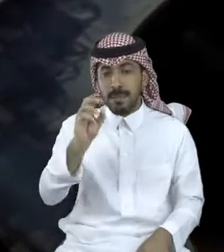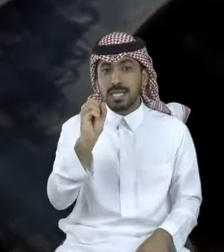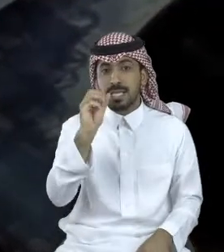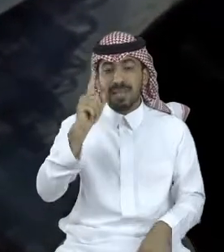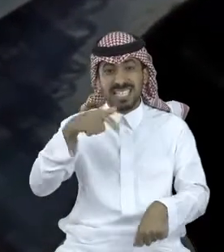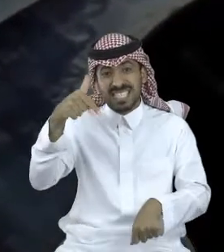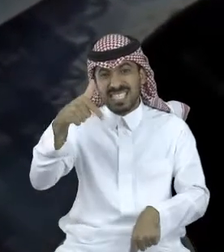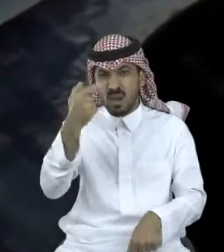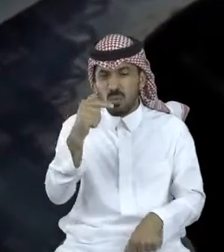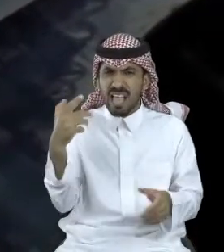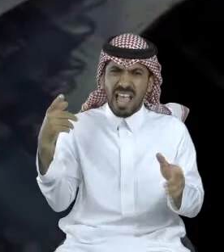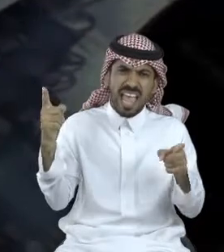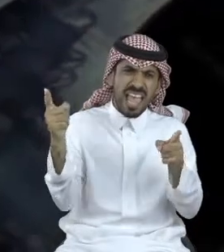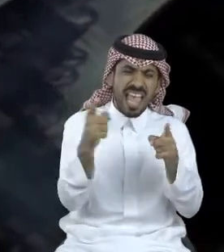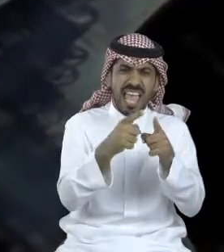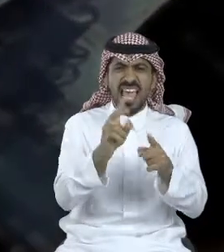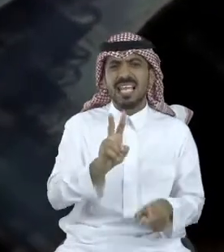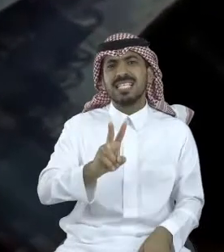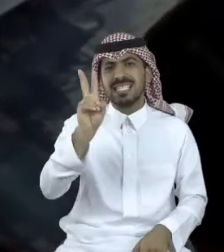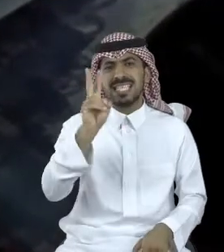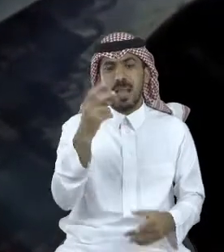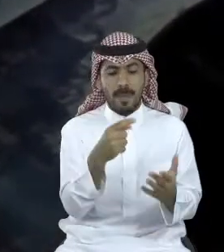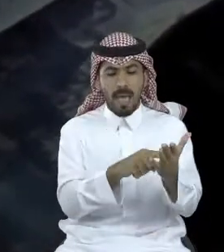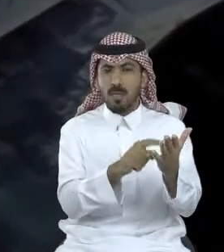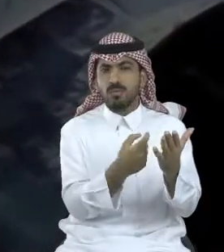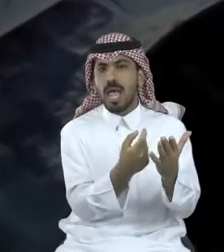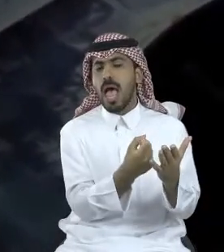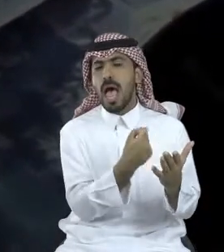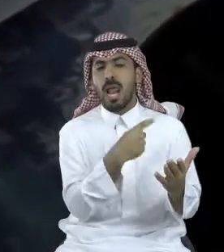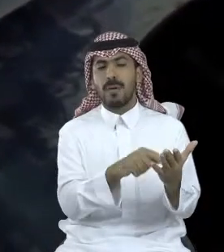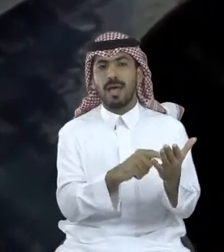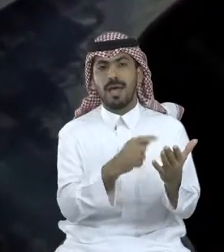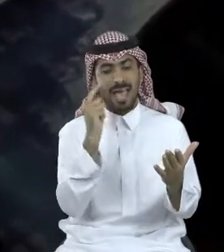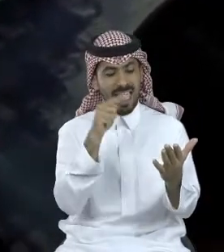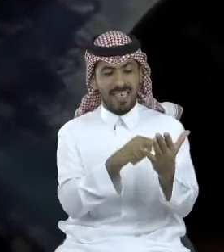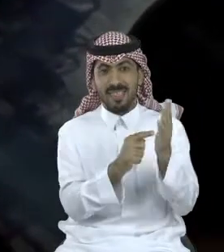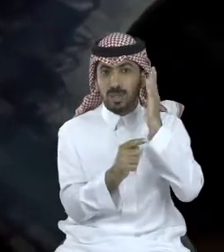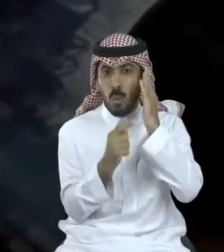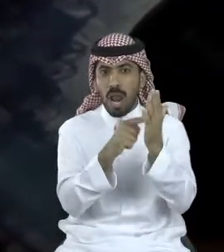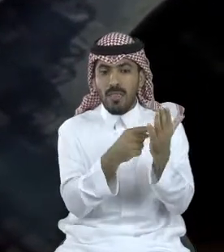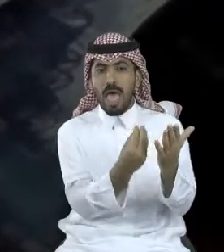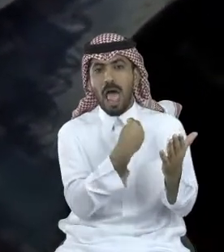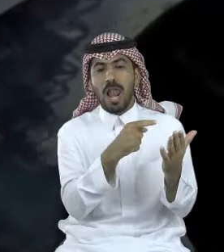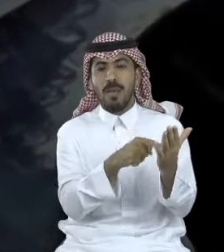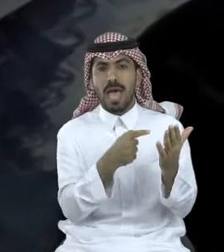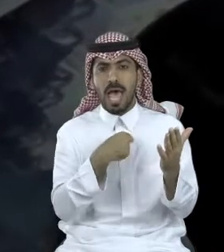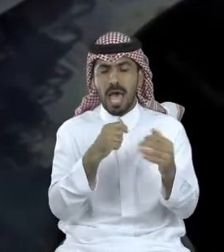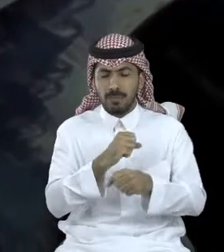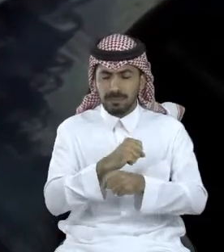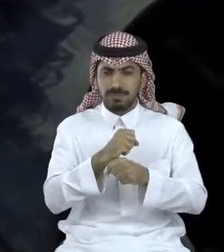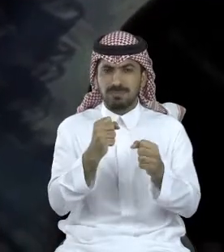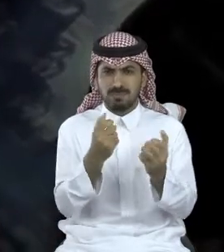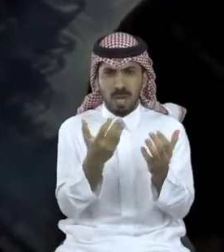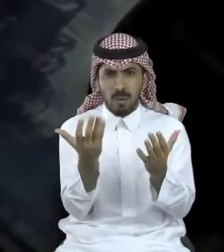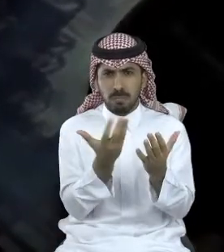من الساعه 6:30 الى الساعه 7 بيبدا يعطيك منبه بسيط، بحيث انه انت لما تكون في النوم العميق شوي شوي يصحيك، يعطيك